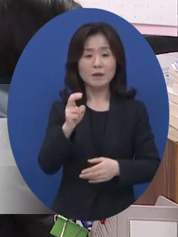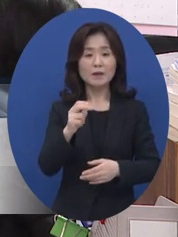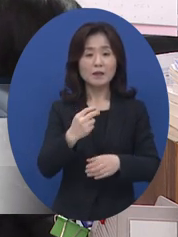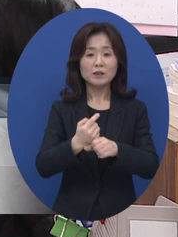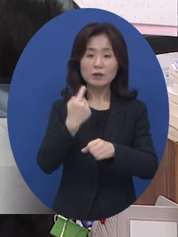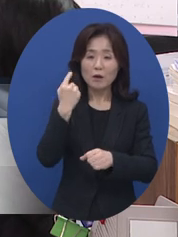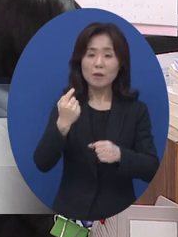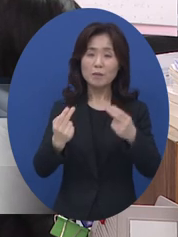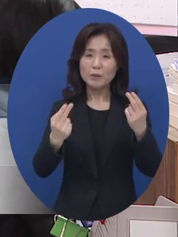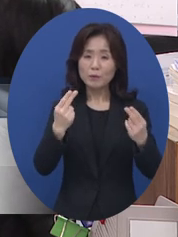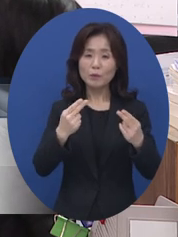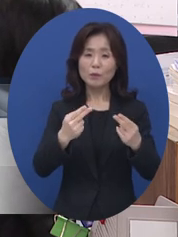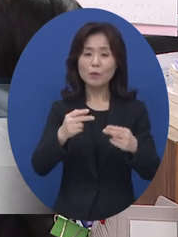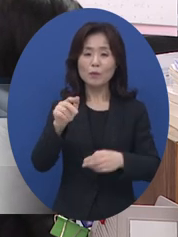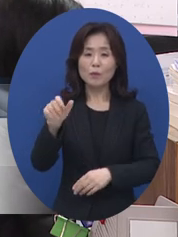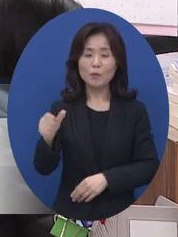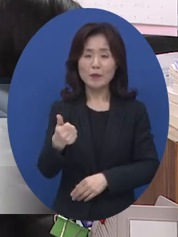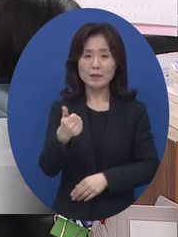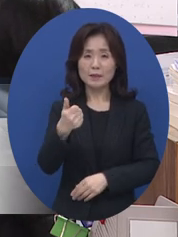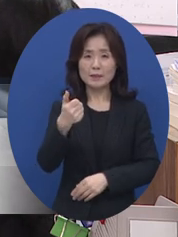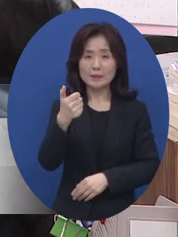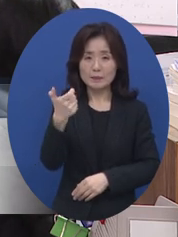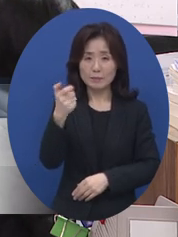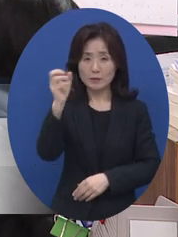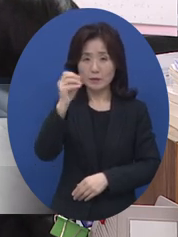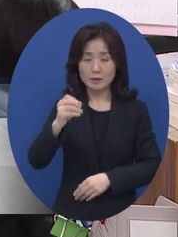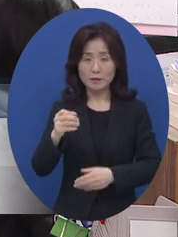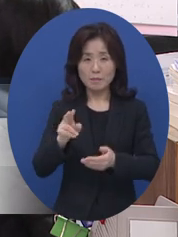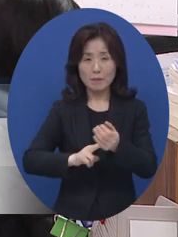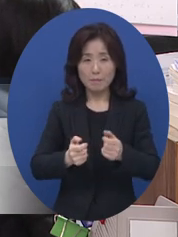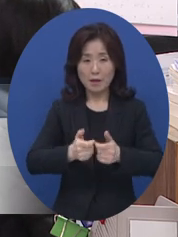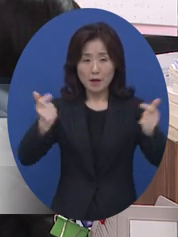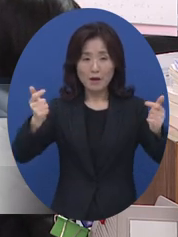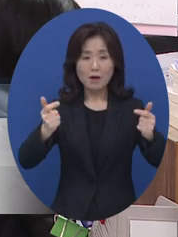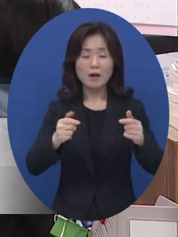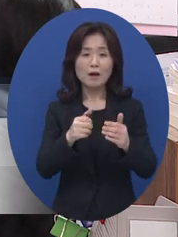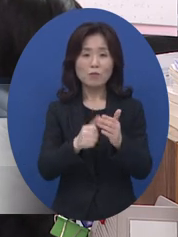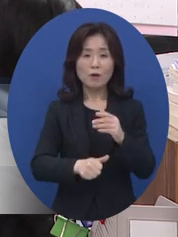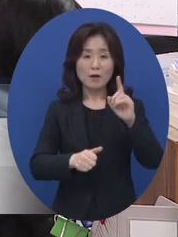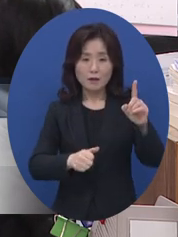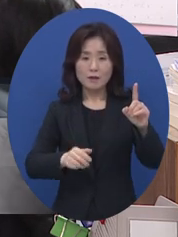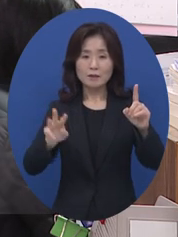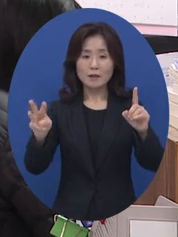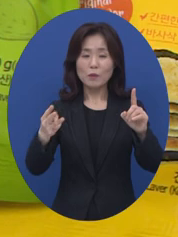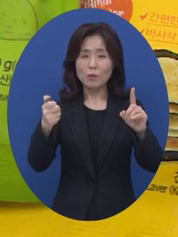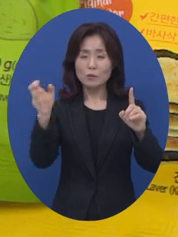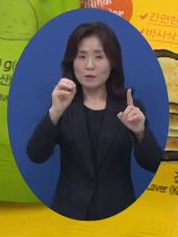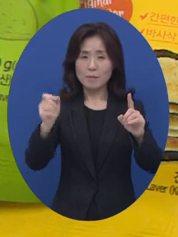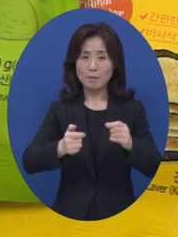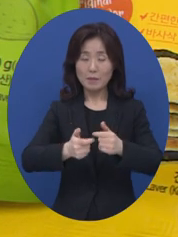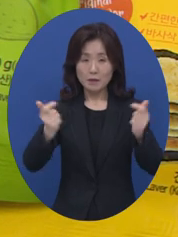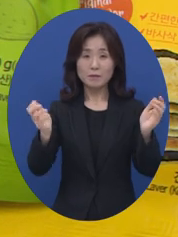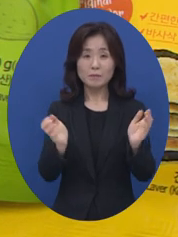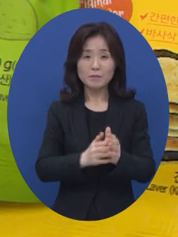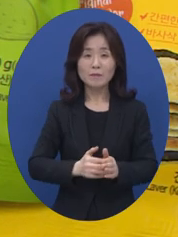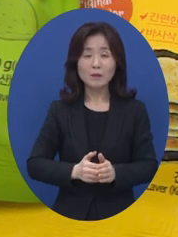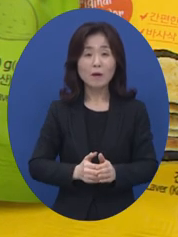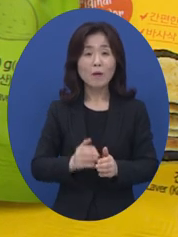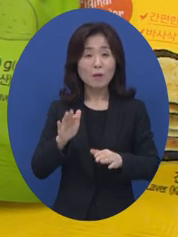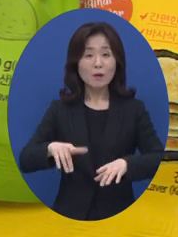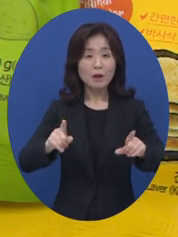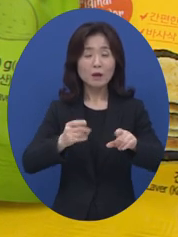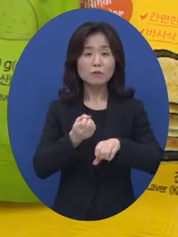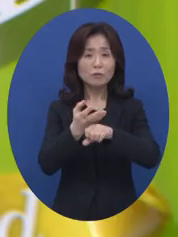60% 극중 하였고 이 제품 1권당 판매를 또 35% 가 증가하였습니다 경기도는 올해